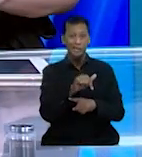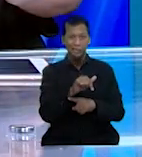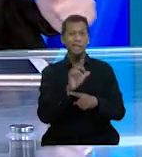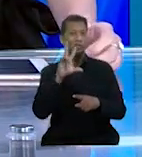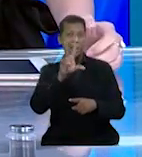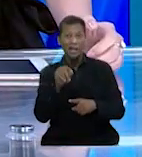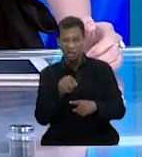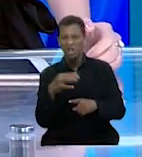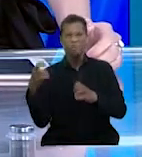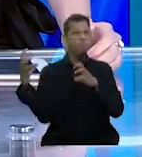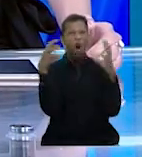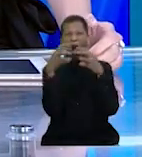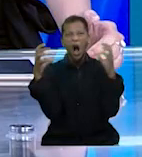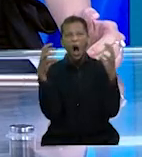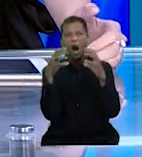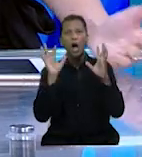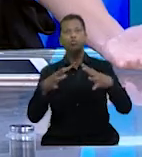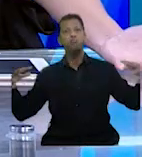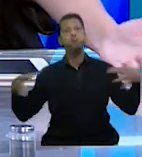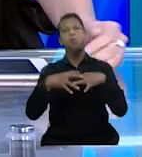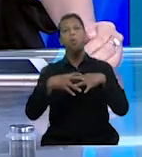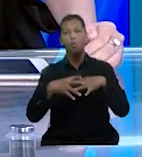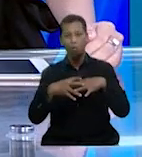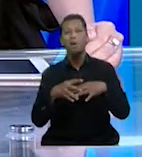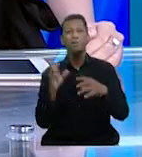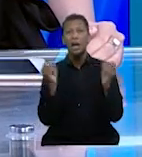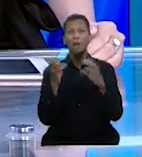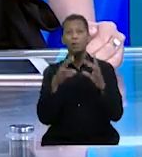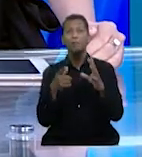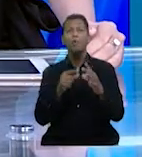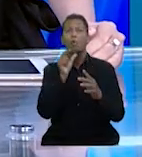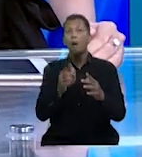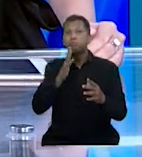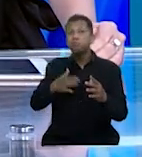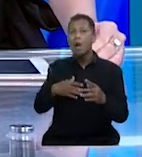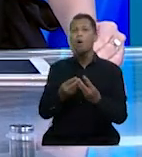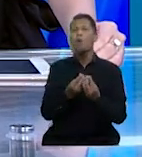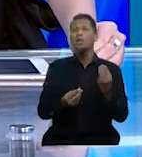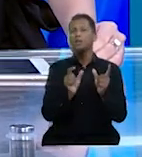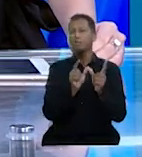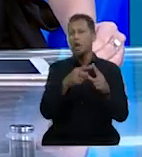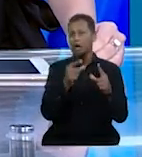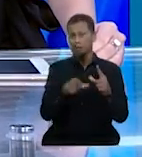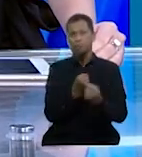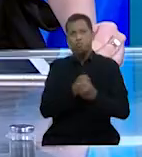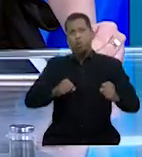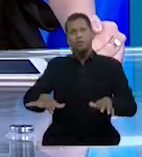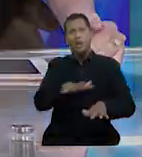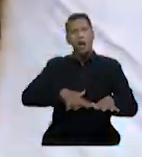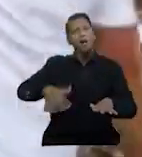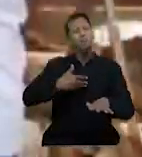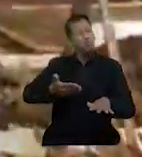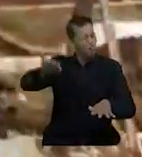nyaris bentrok. Keributan terjadi setelah sejumlah orang mengaku ahli waris hendak menguasai lahan makam yang sudah ada sejak puluhan tahun.